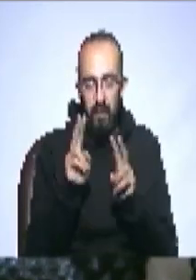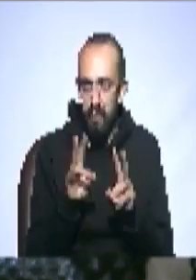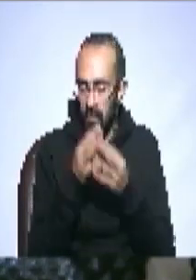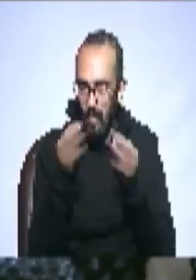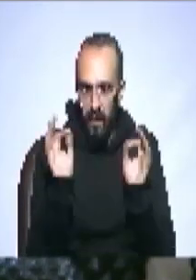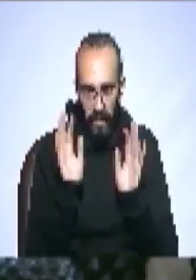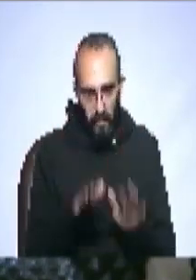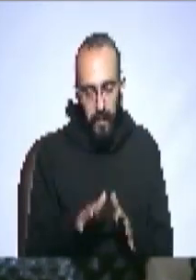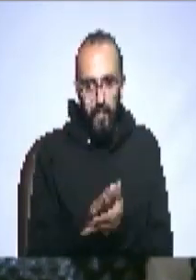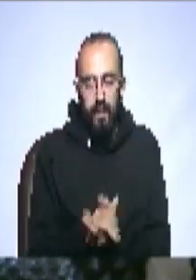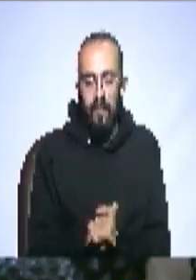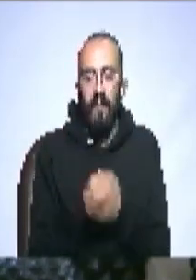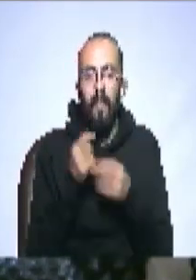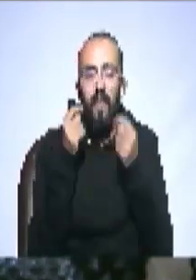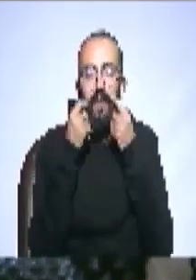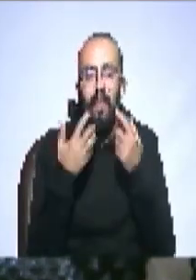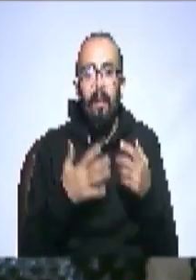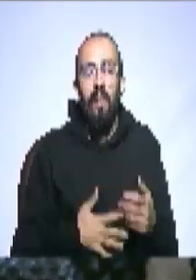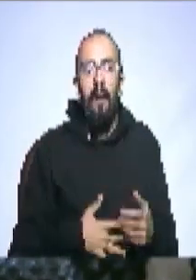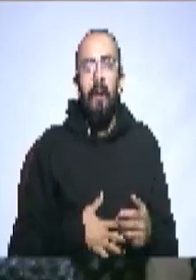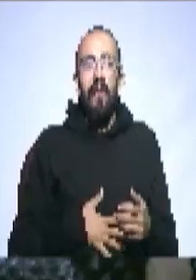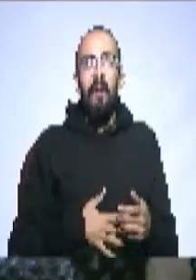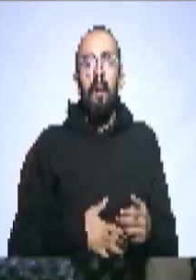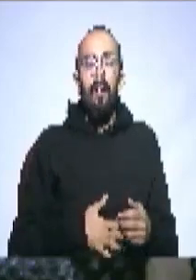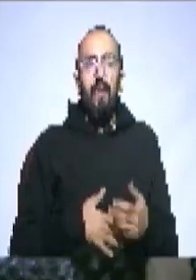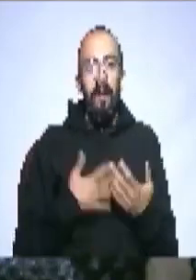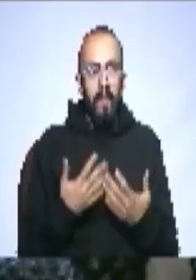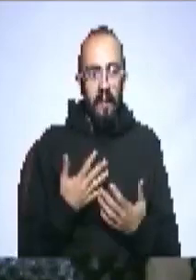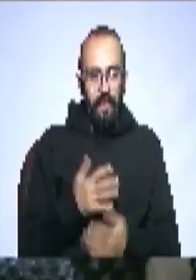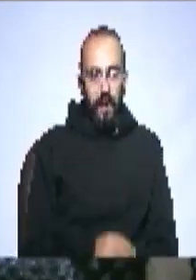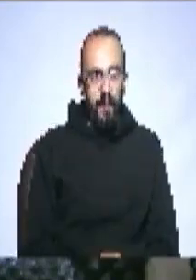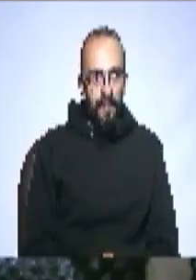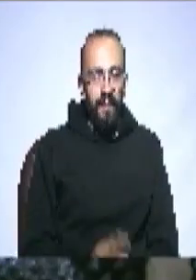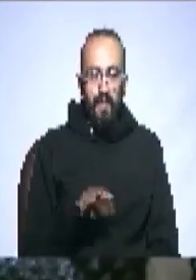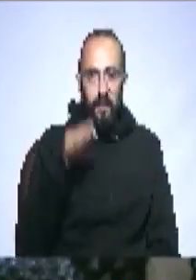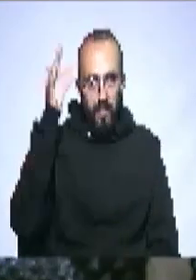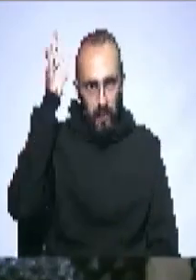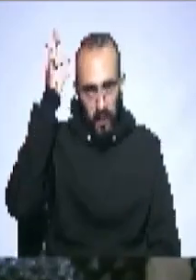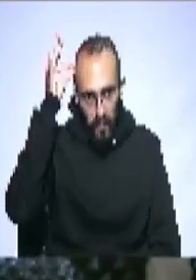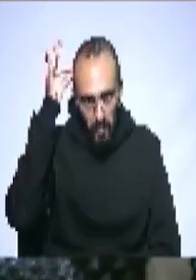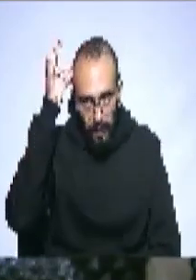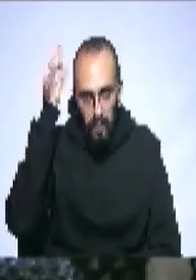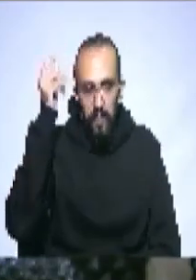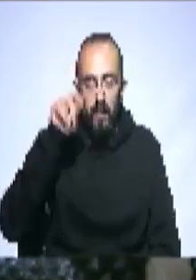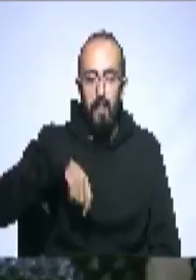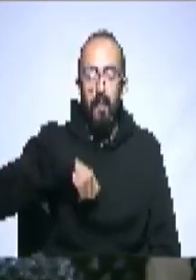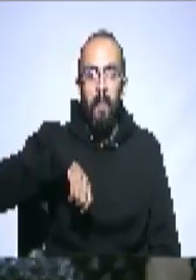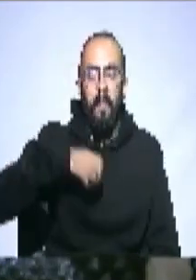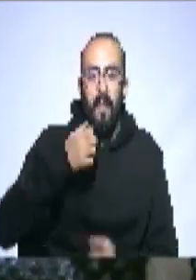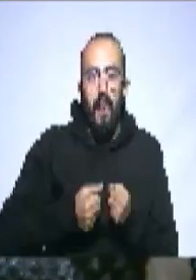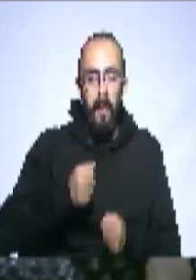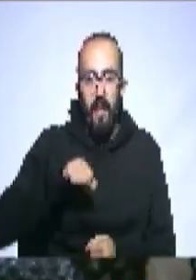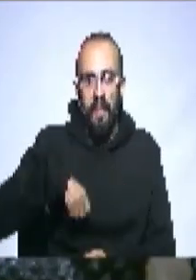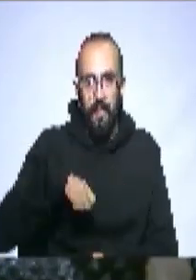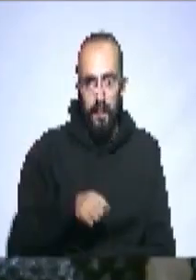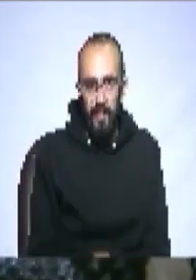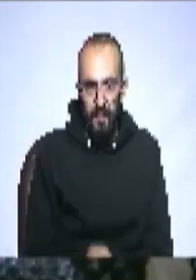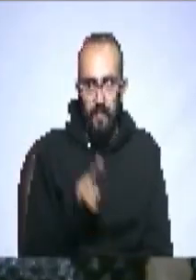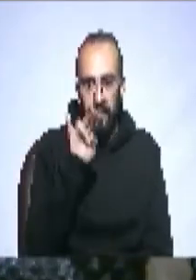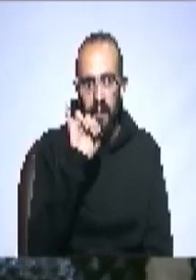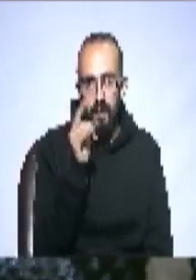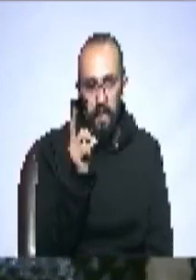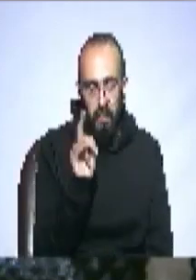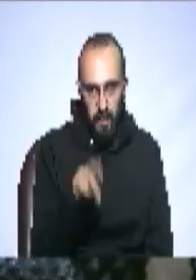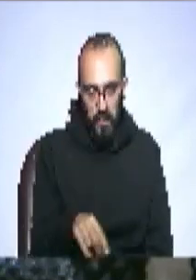كل حاجة، وخفيفة على المعدة بالليل. وعملنا الشعرية والمهلبية أو مهلبية الطعم.